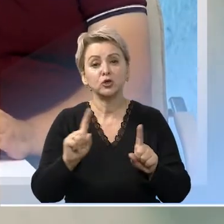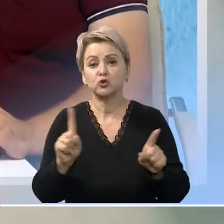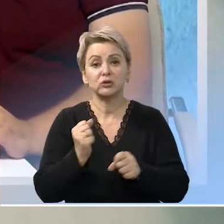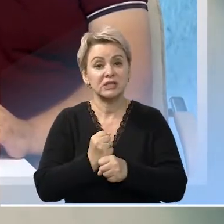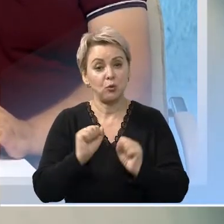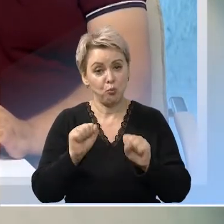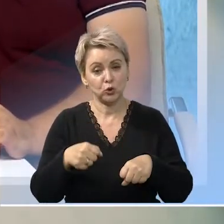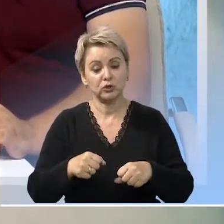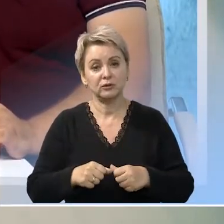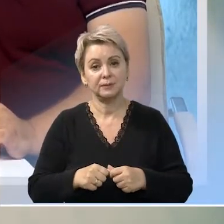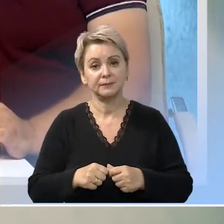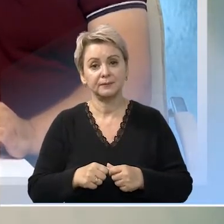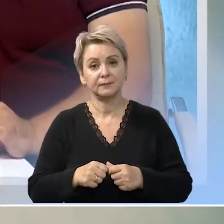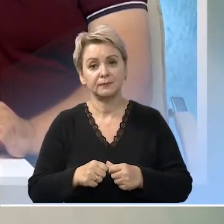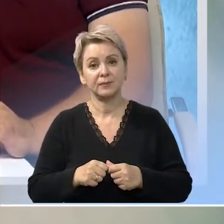вещи?